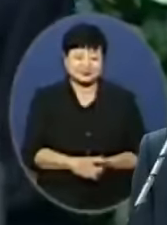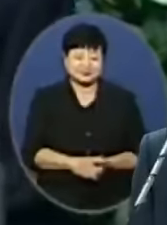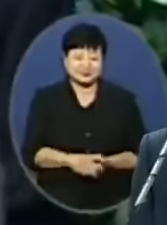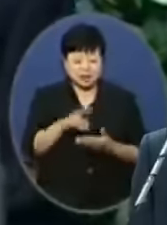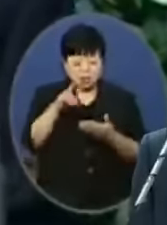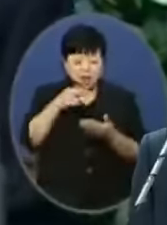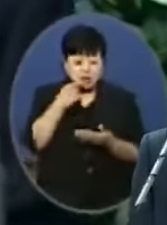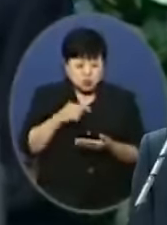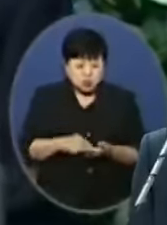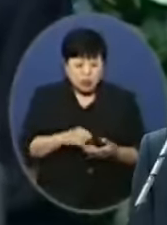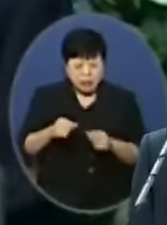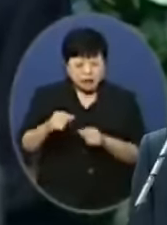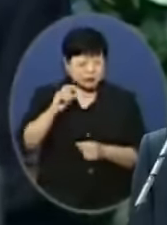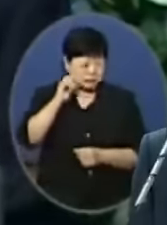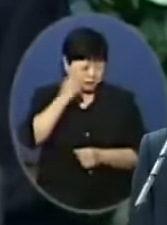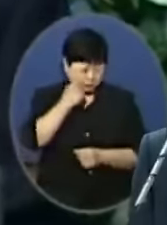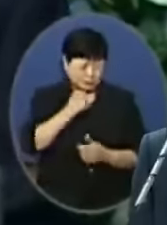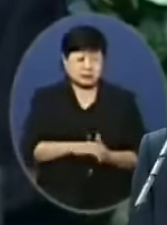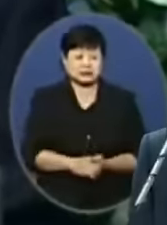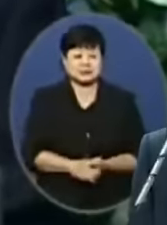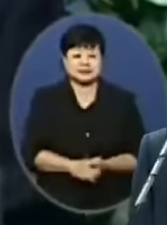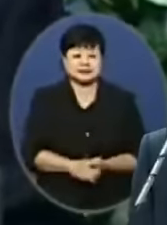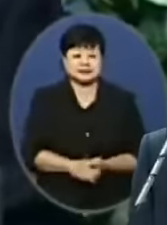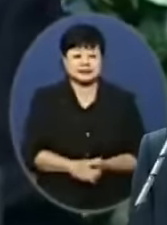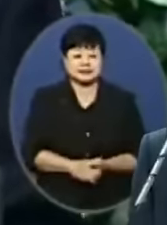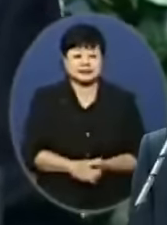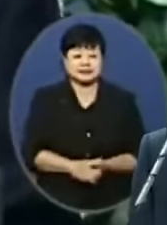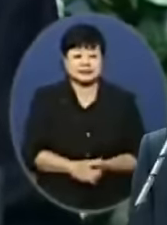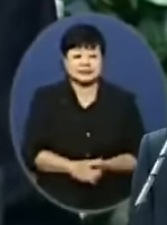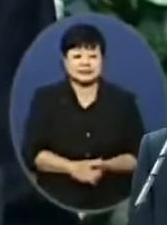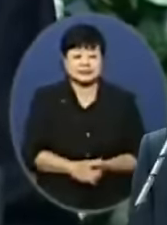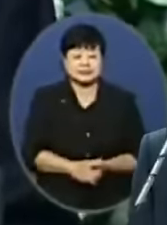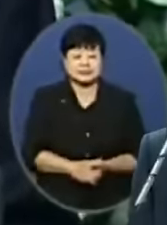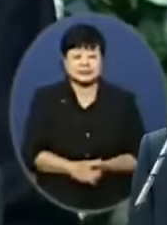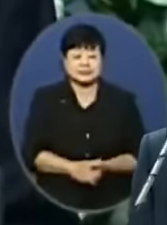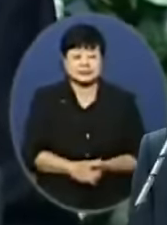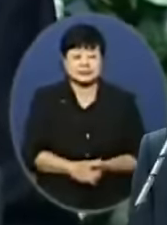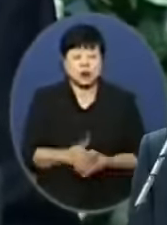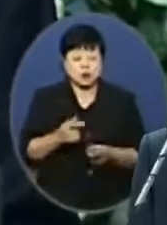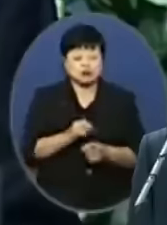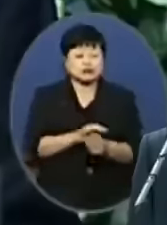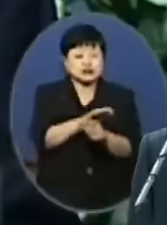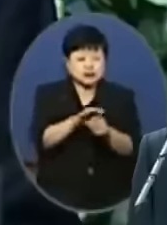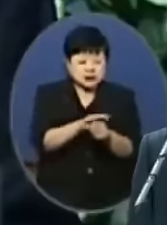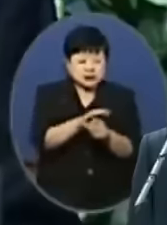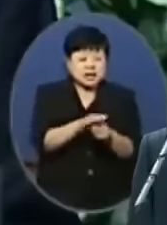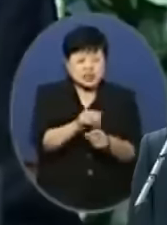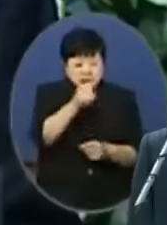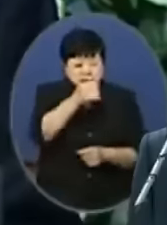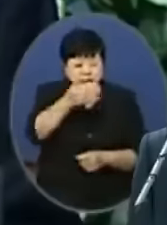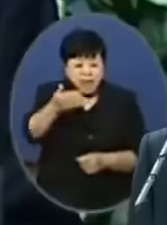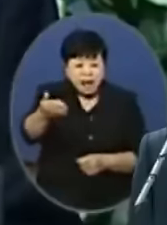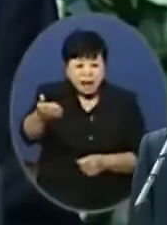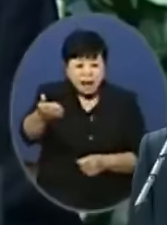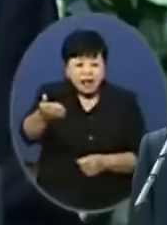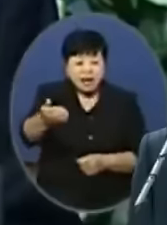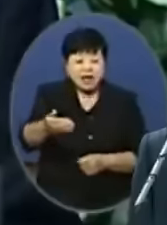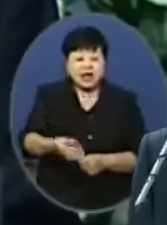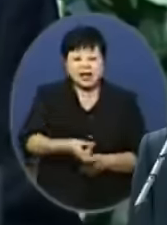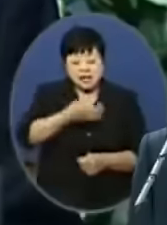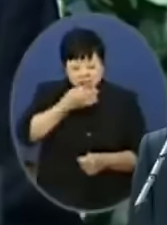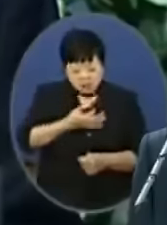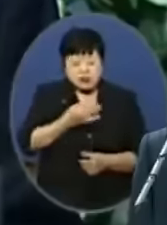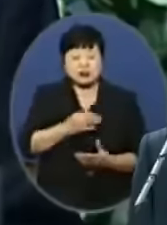읽기는 쉬워도 행하기는 얼마나 힘든지 모릅니다. 우리가 원수를 사랑할 수 있나요?